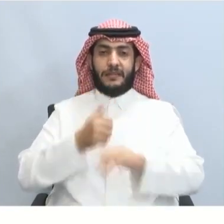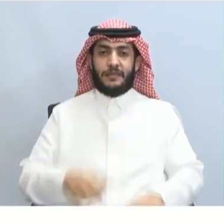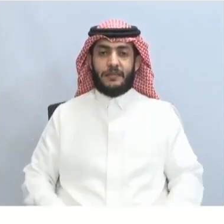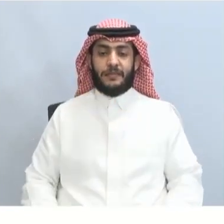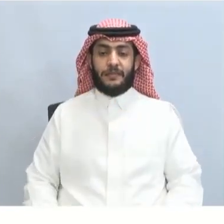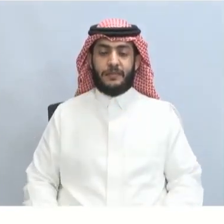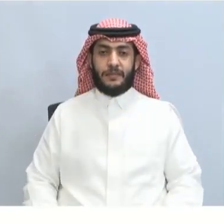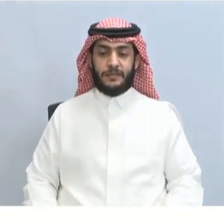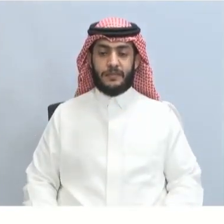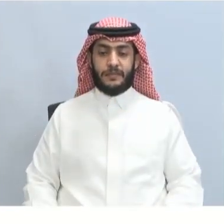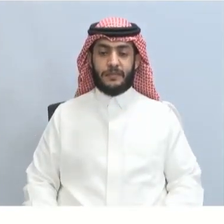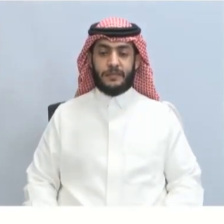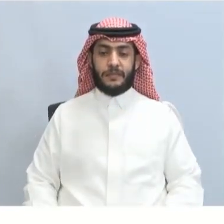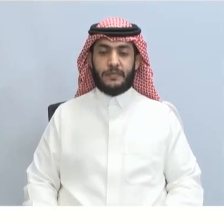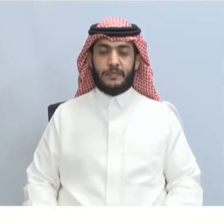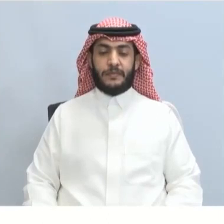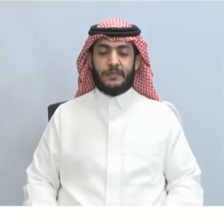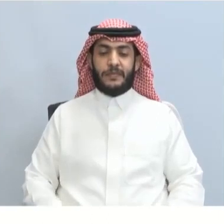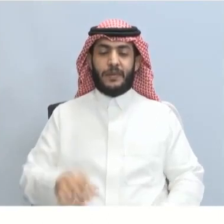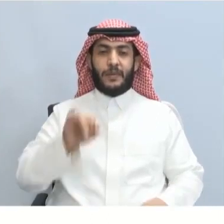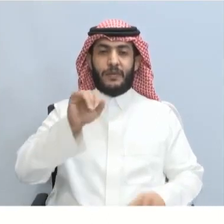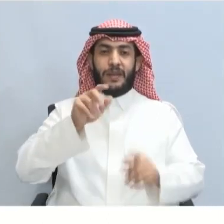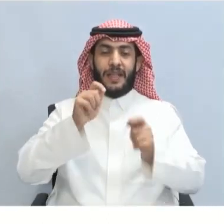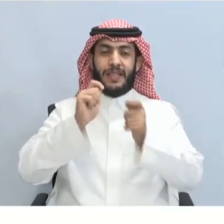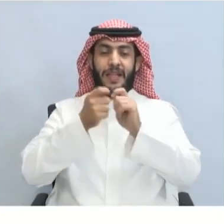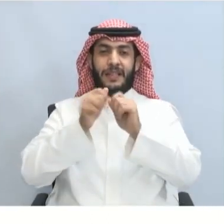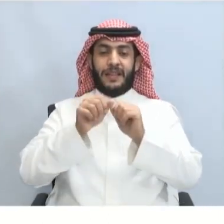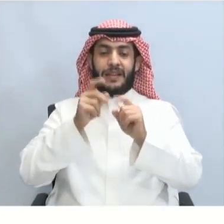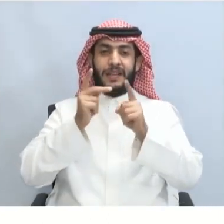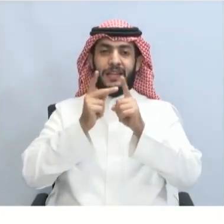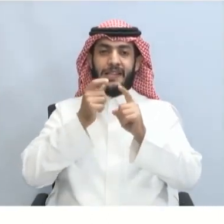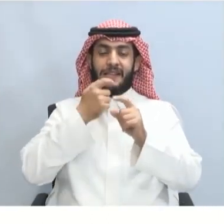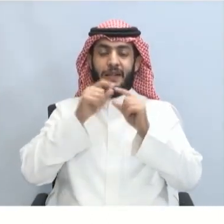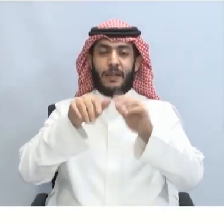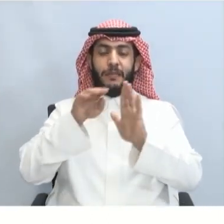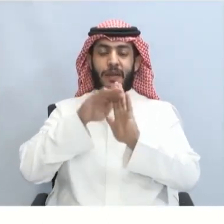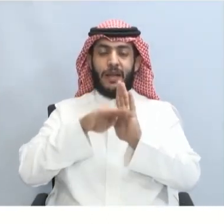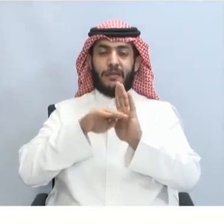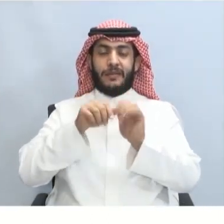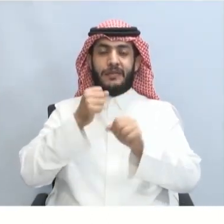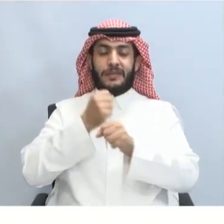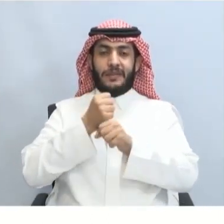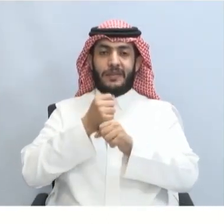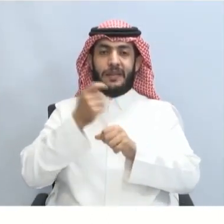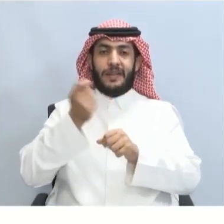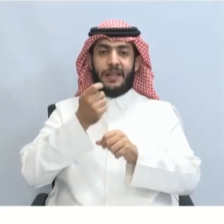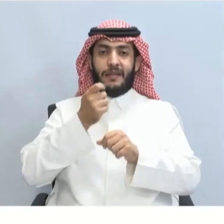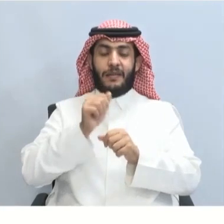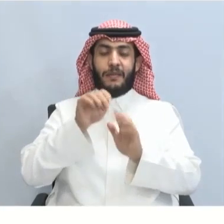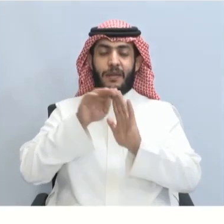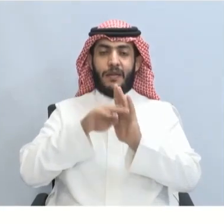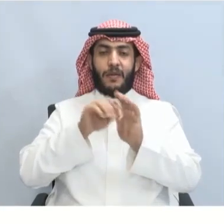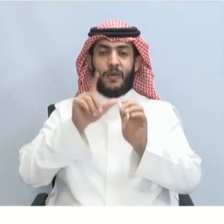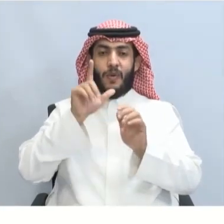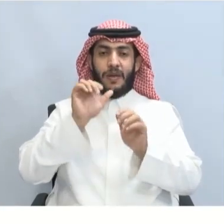الاساسيه محرر اش تي ام ال هو برنامج يستخدم لكتابه البرامج